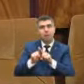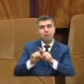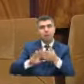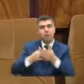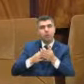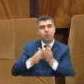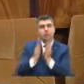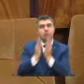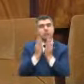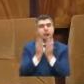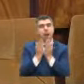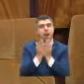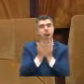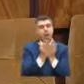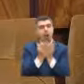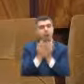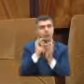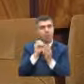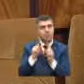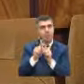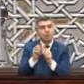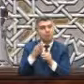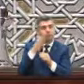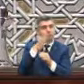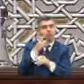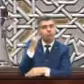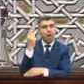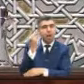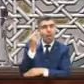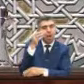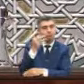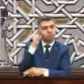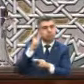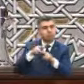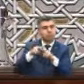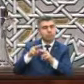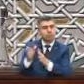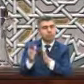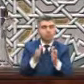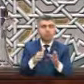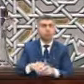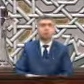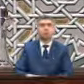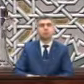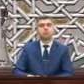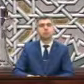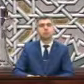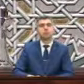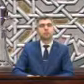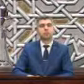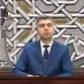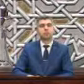الطلبة من متابعة دراستهم في أحسن حلة؟ جواب السيد الوزير، تفضل.